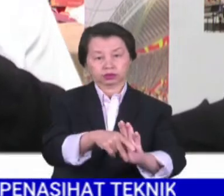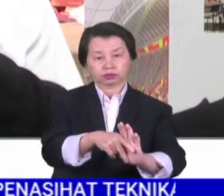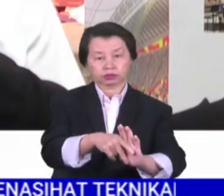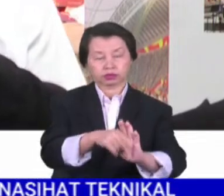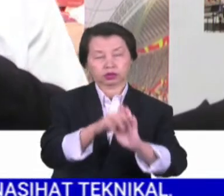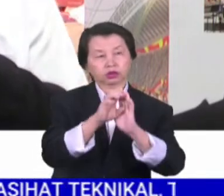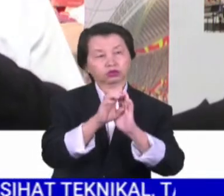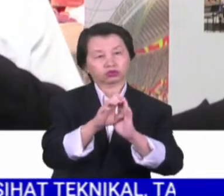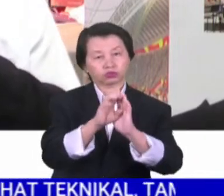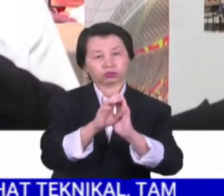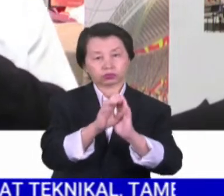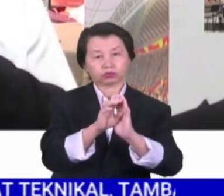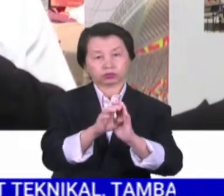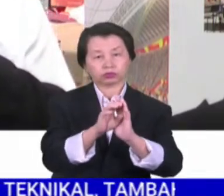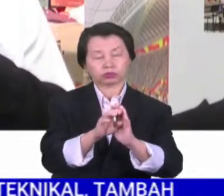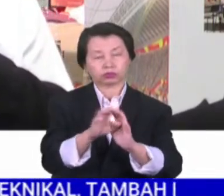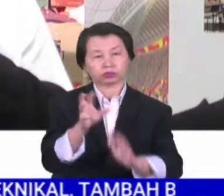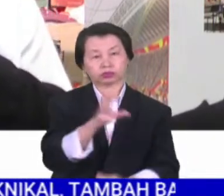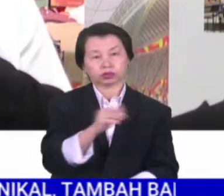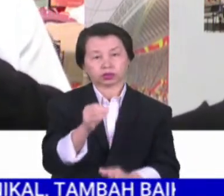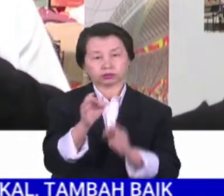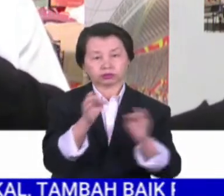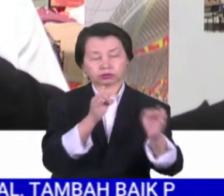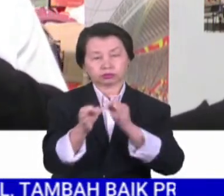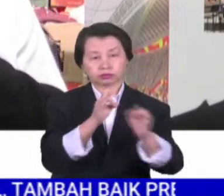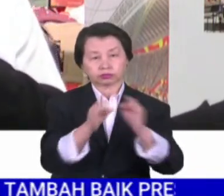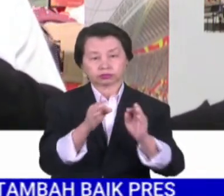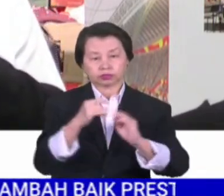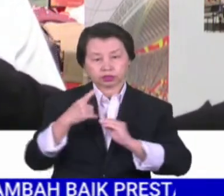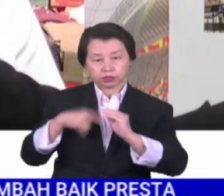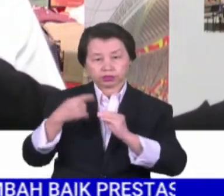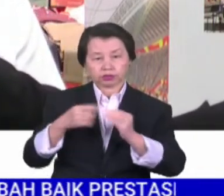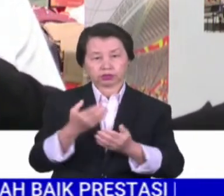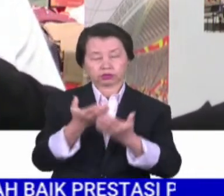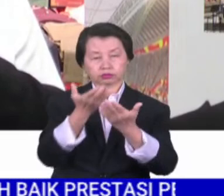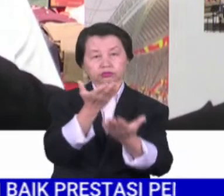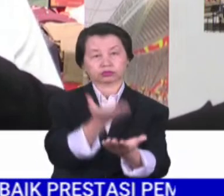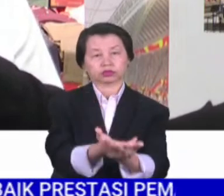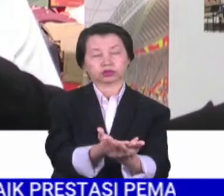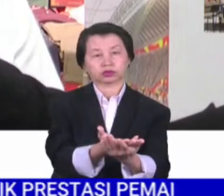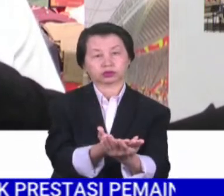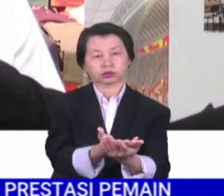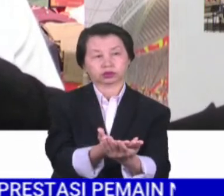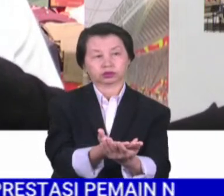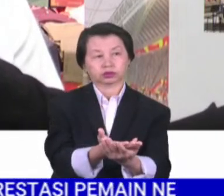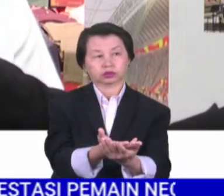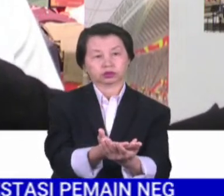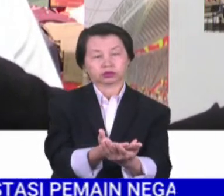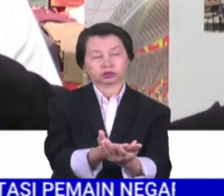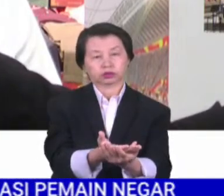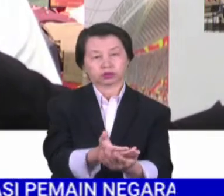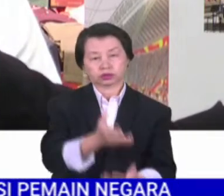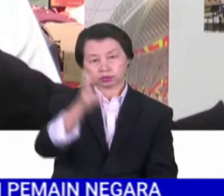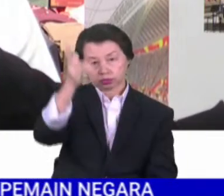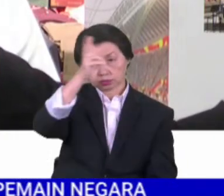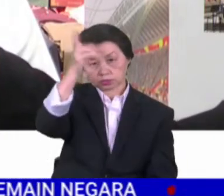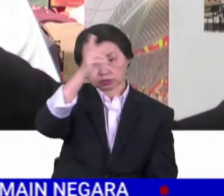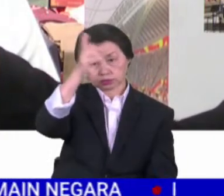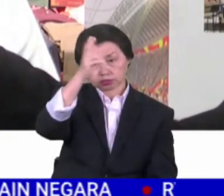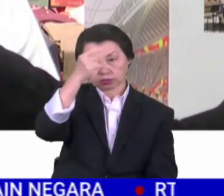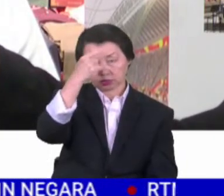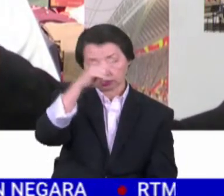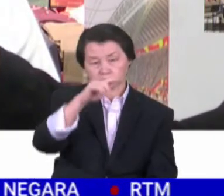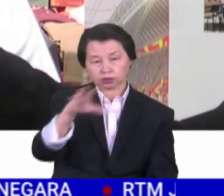model, okay? Model dan juga penerangan mengenai cadangan kita lah, cadangan kerajaan